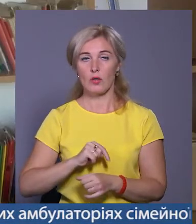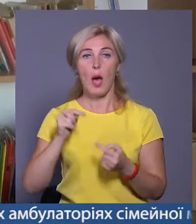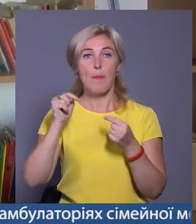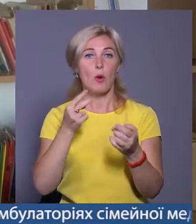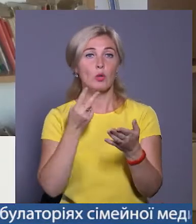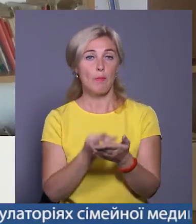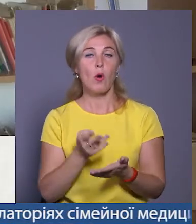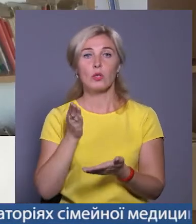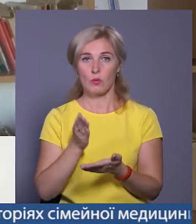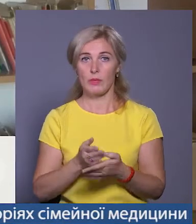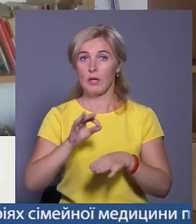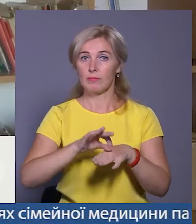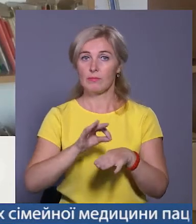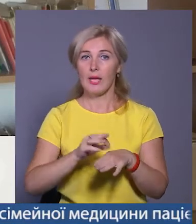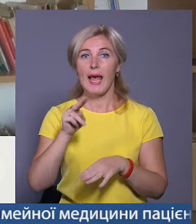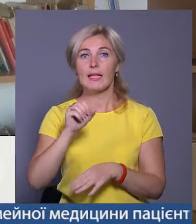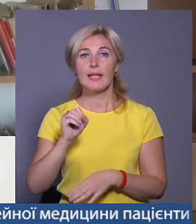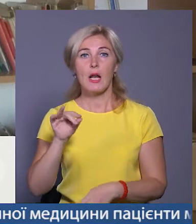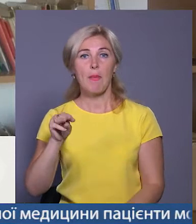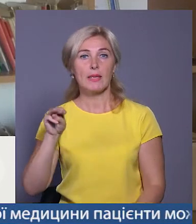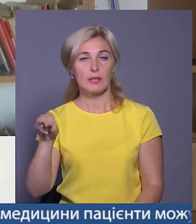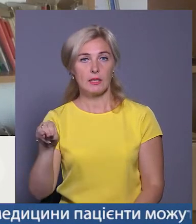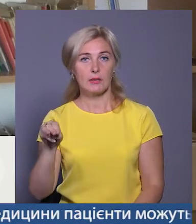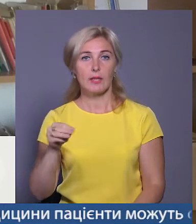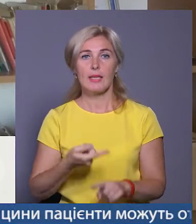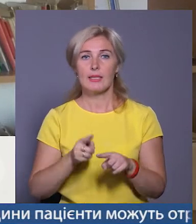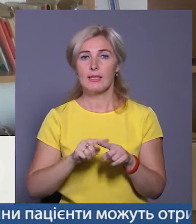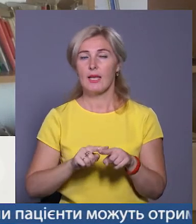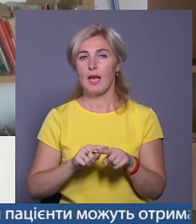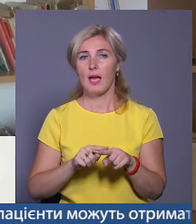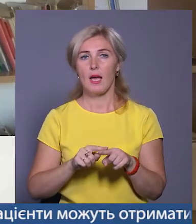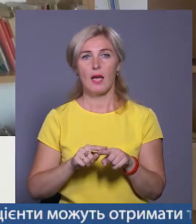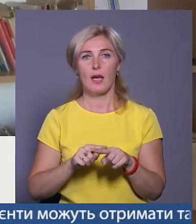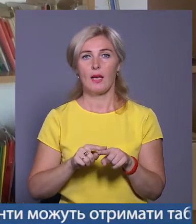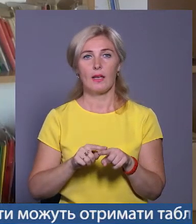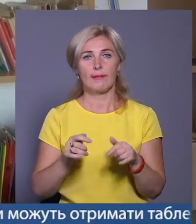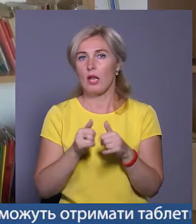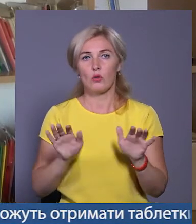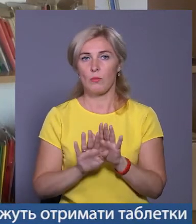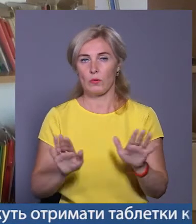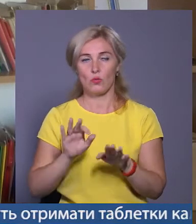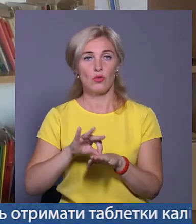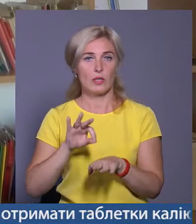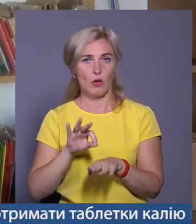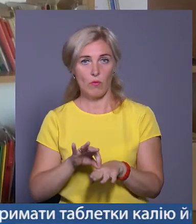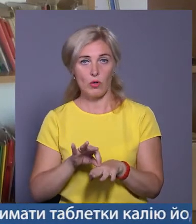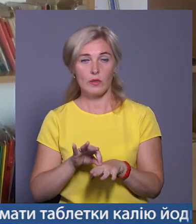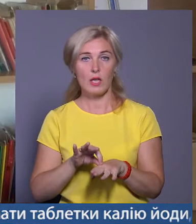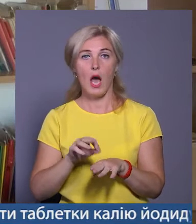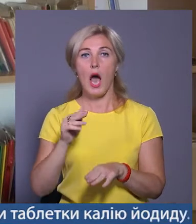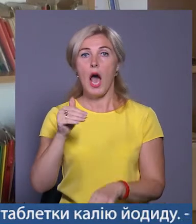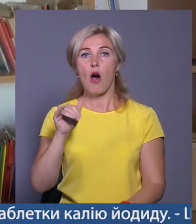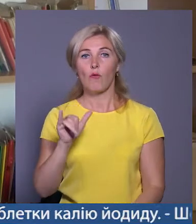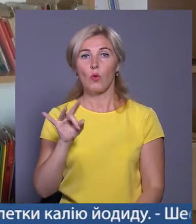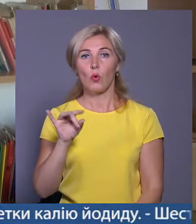є герпетиформний дерматит Дюренга, це не дуже, дякувати Богу, таке розповсюджене захворювання. Фурункульоз